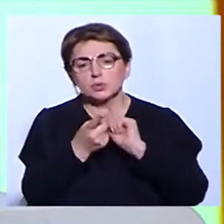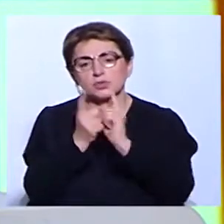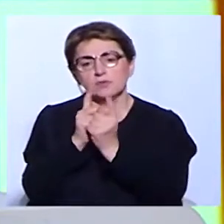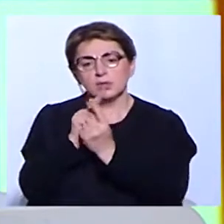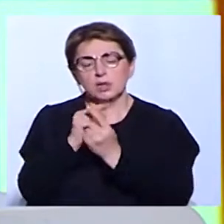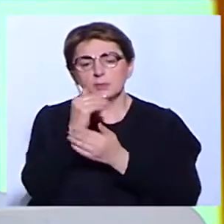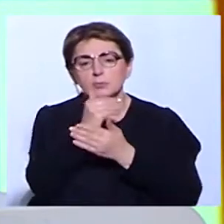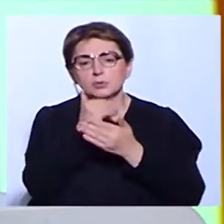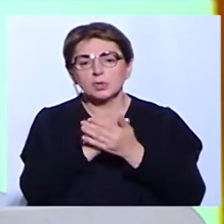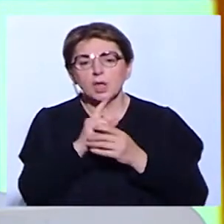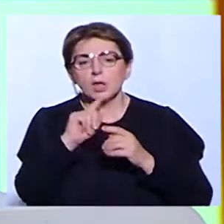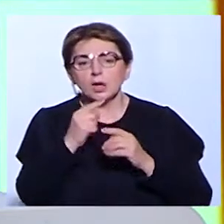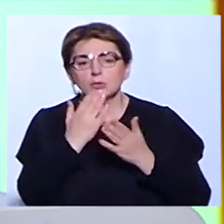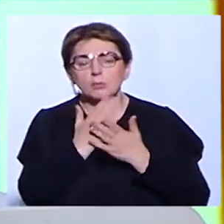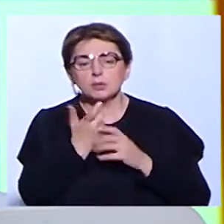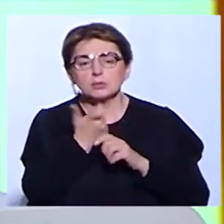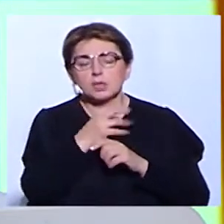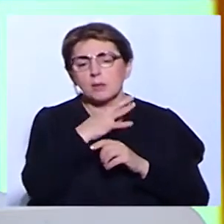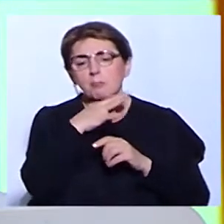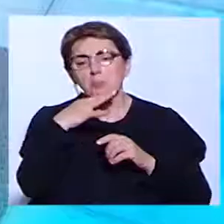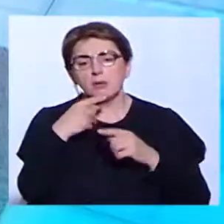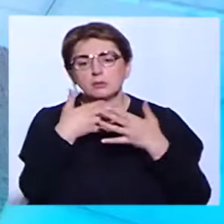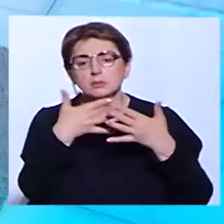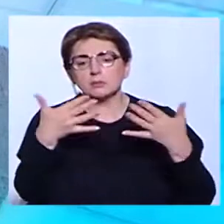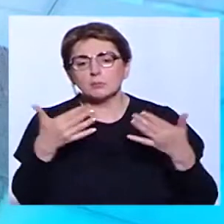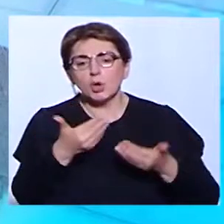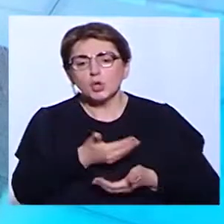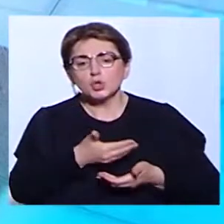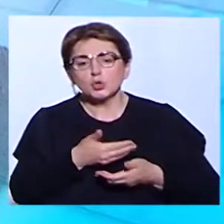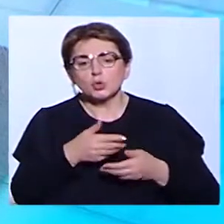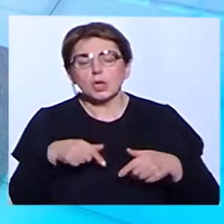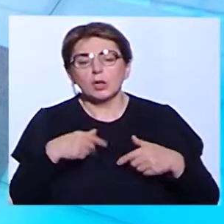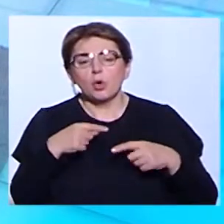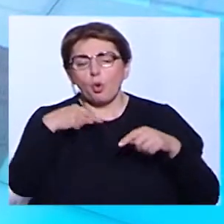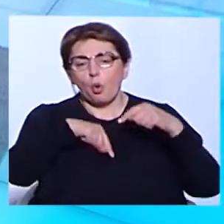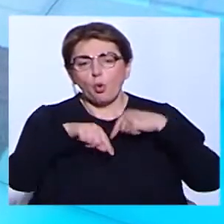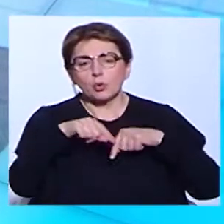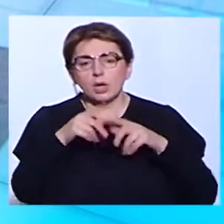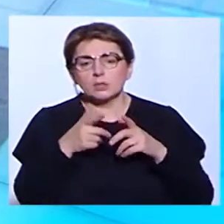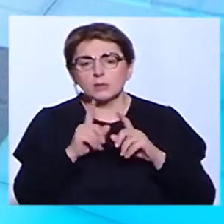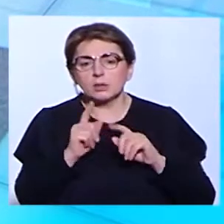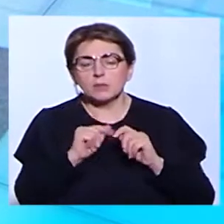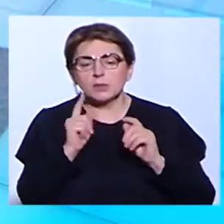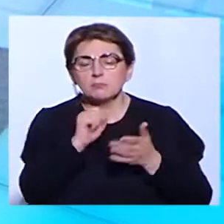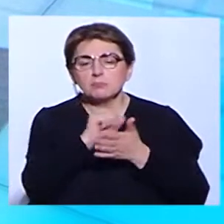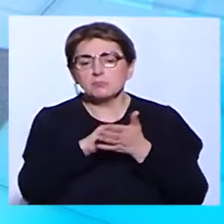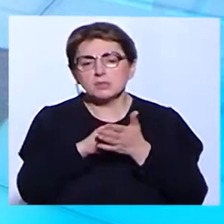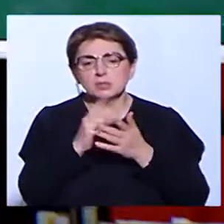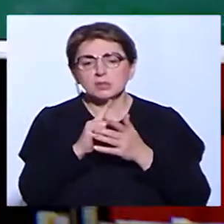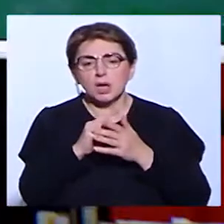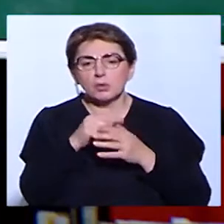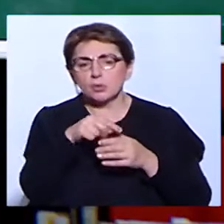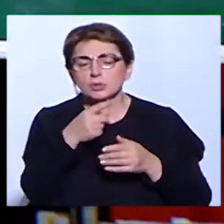აეხსნათ, რატომ არის ასე დიდი მრავალფეროვნება ცოცხალ ორგანიზმთა? აიხსნათ, რამ გამოიწვია